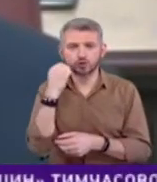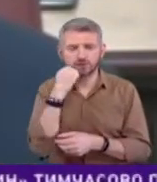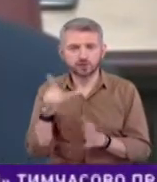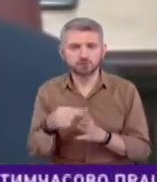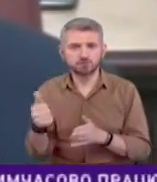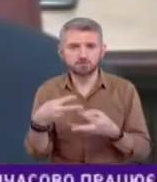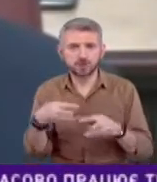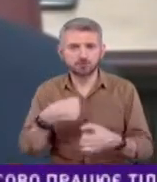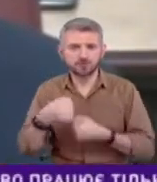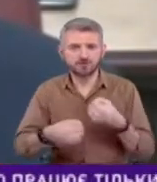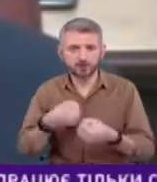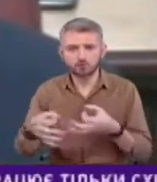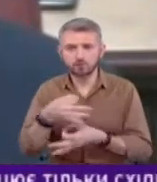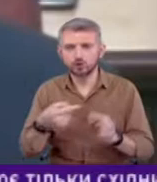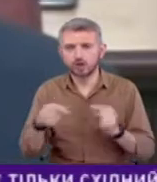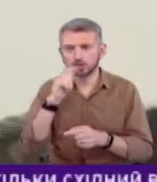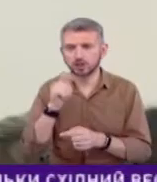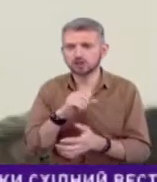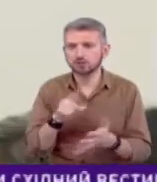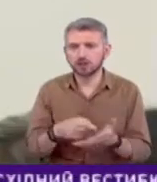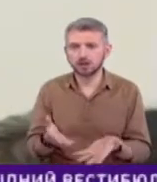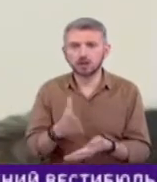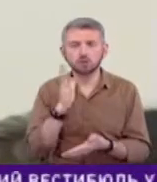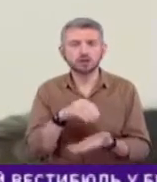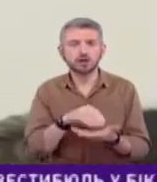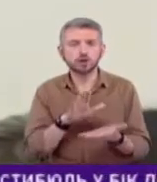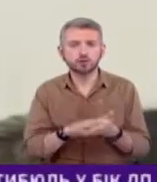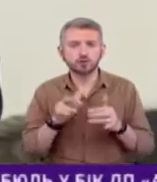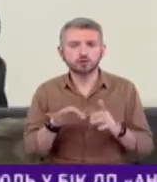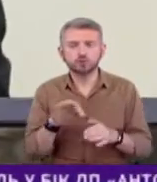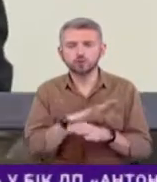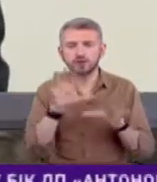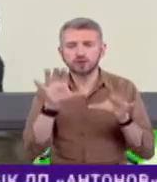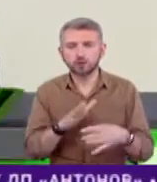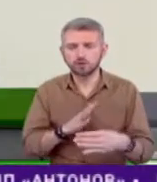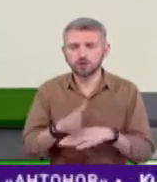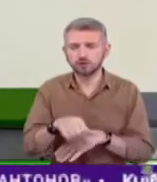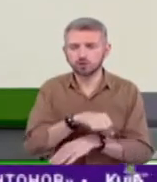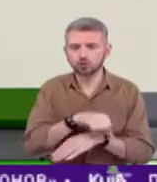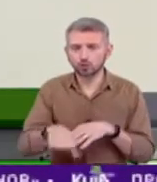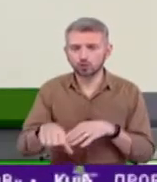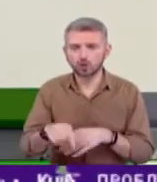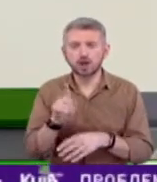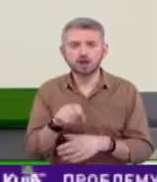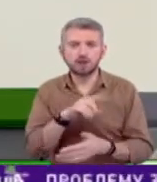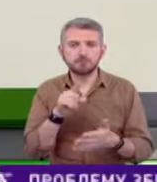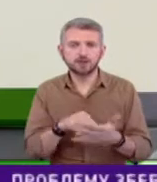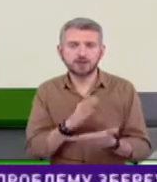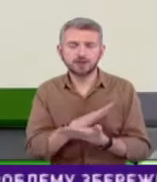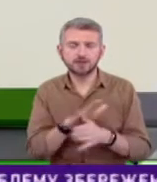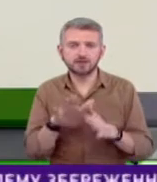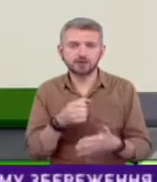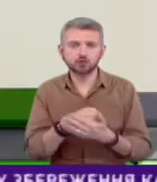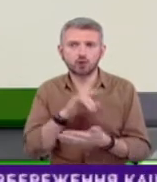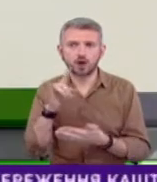прем'єром Медведєвим обговорюють антиукраїнські питання? Буде зареєстроване провадження про незаконний перетин кордону, але питання є не тільки до